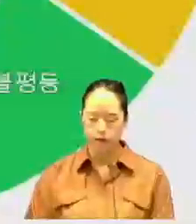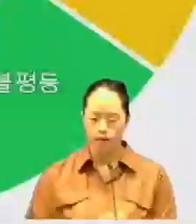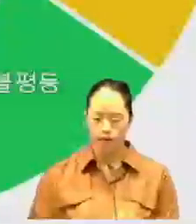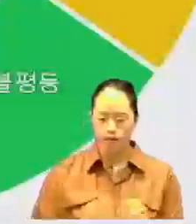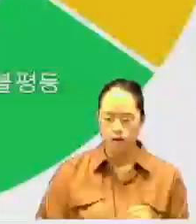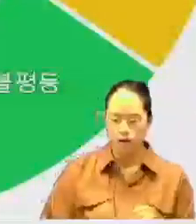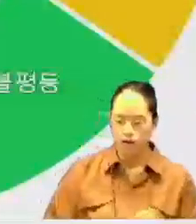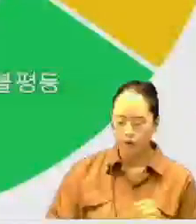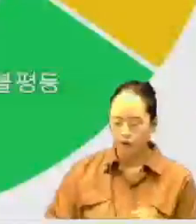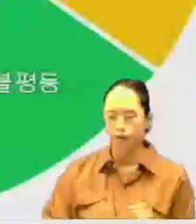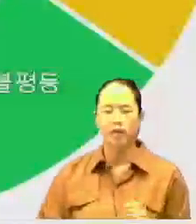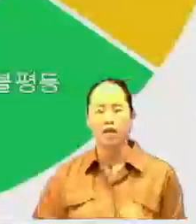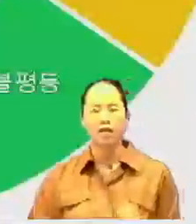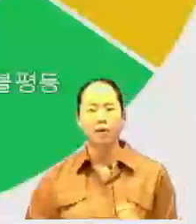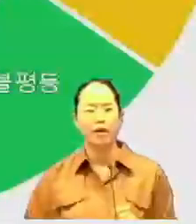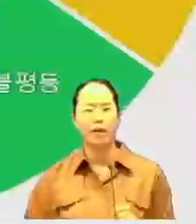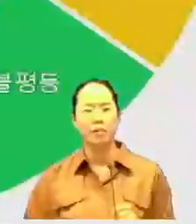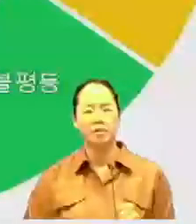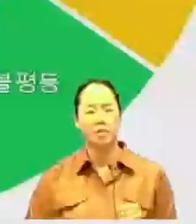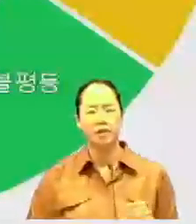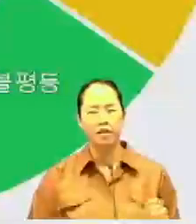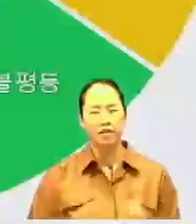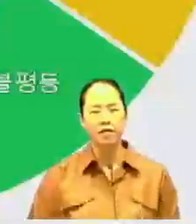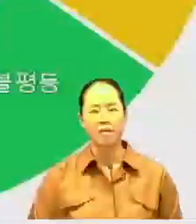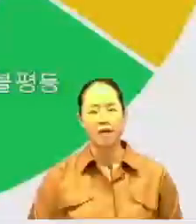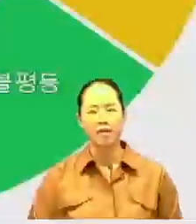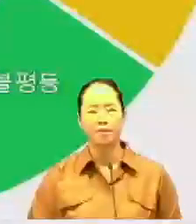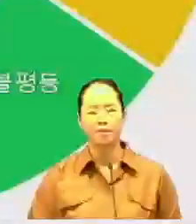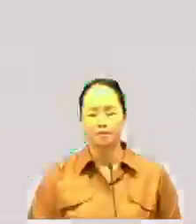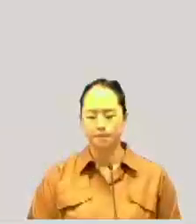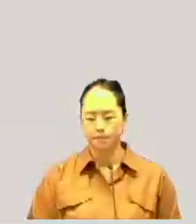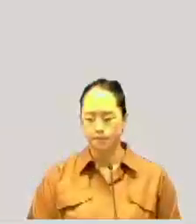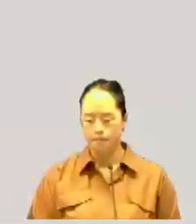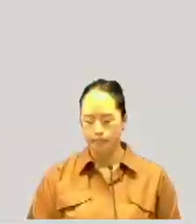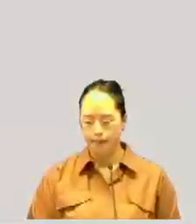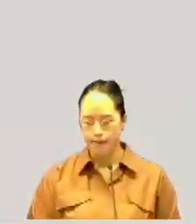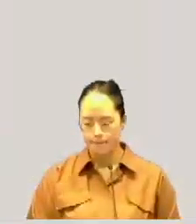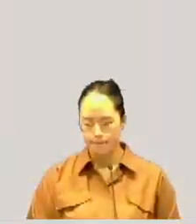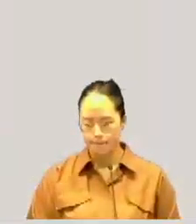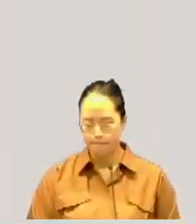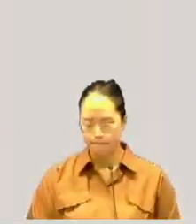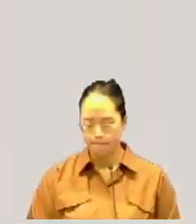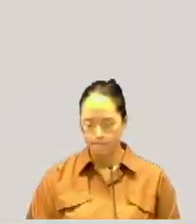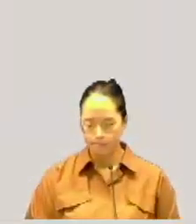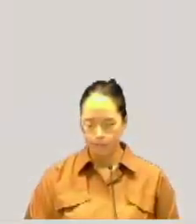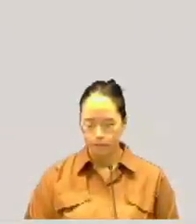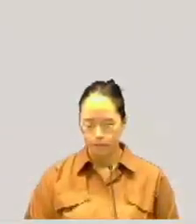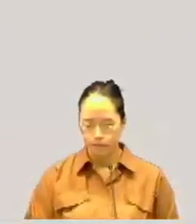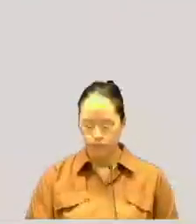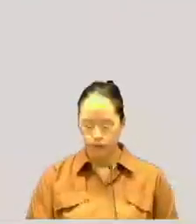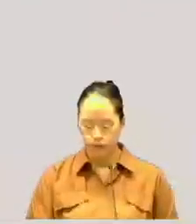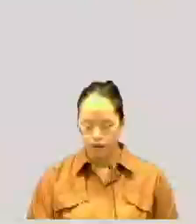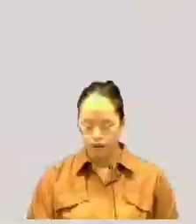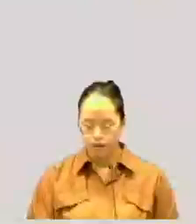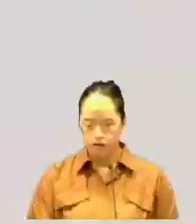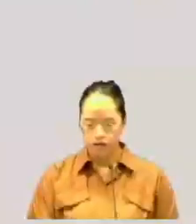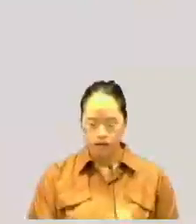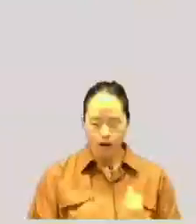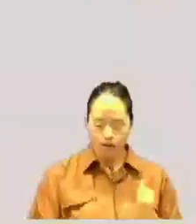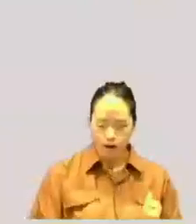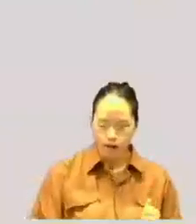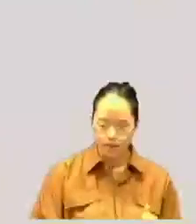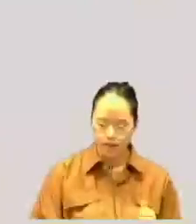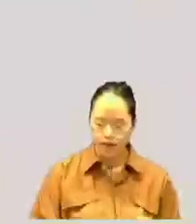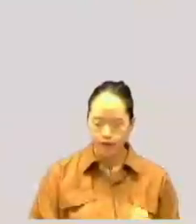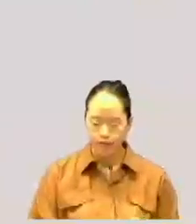所以呢，这些都会在我们将要举办的福音布道会当中呢，会一一的会讲